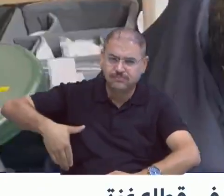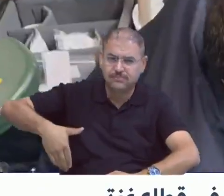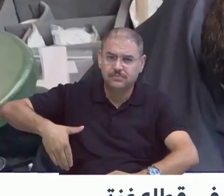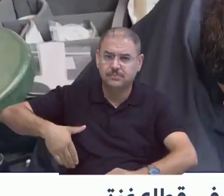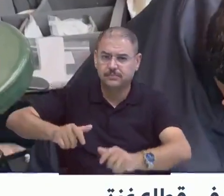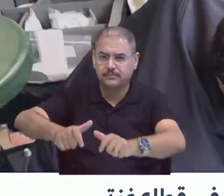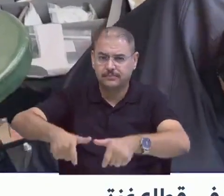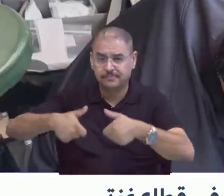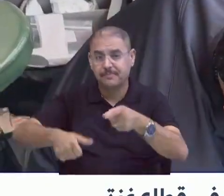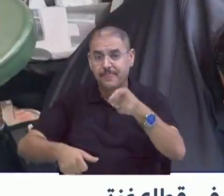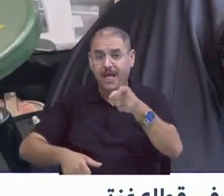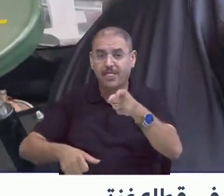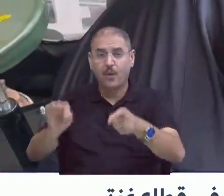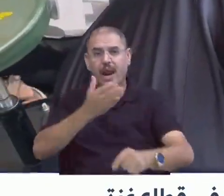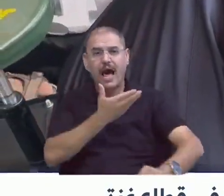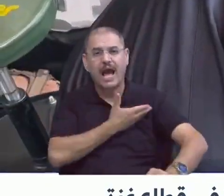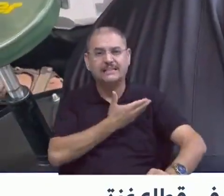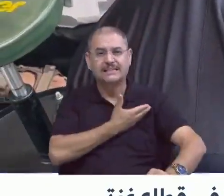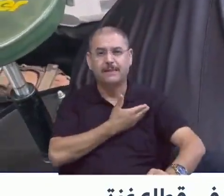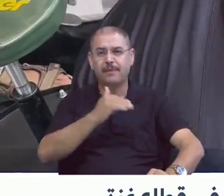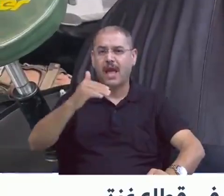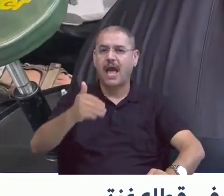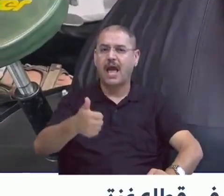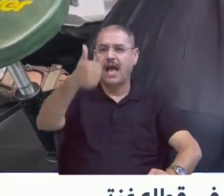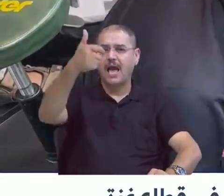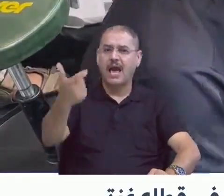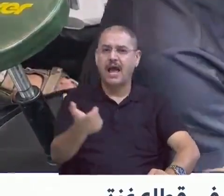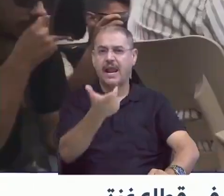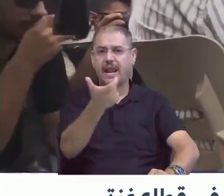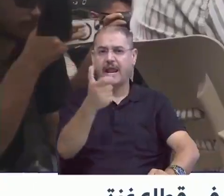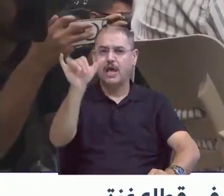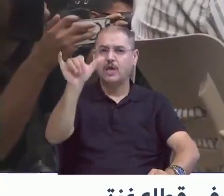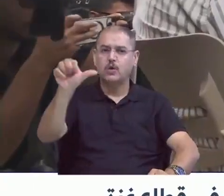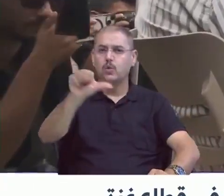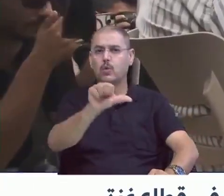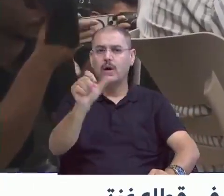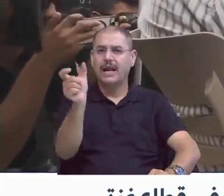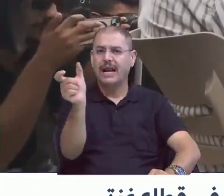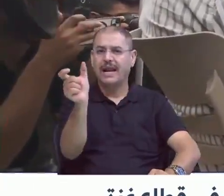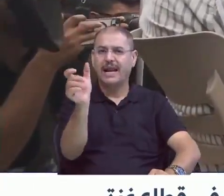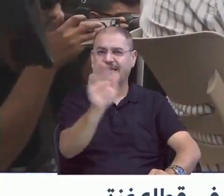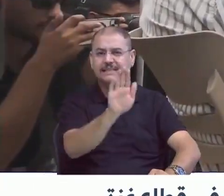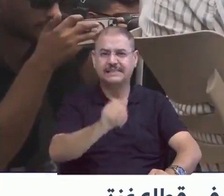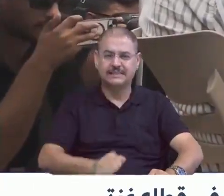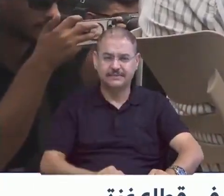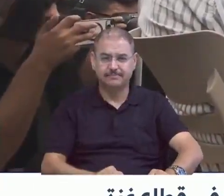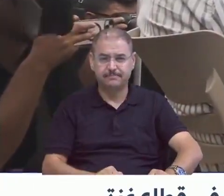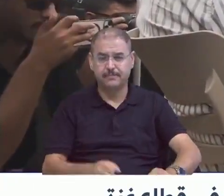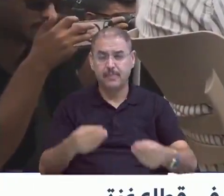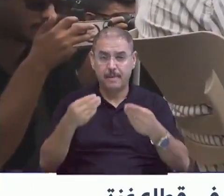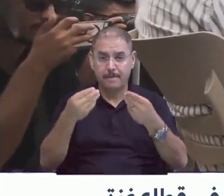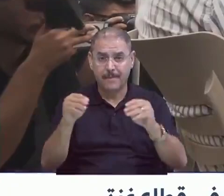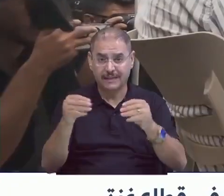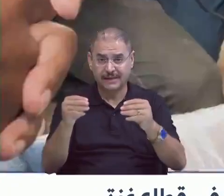الأردني خان يونس 3 استمرارا للتوجيهات الملكية السامية باشرت عيادات الأطراف الاصطناعية